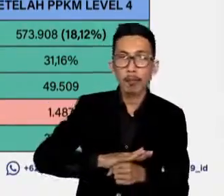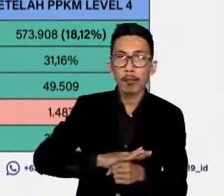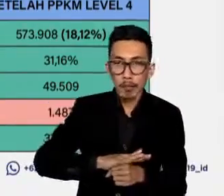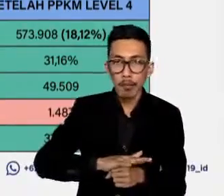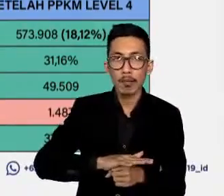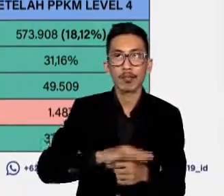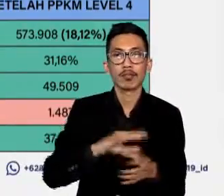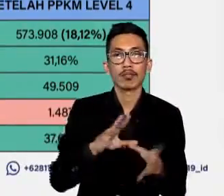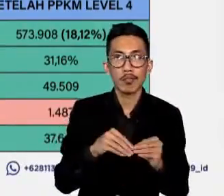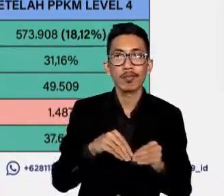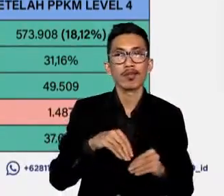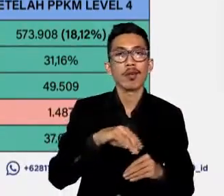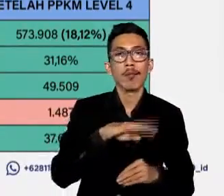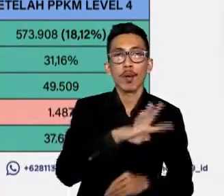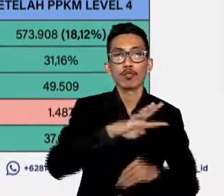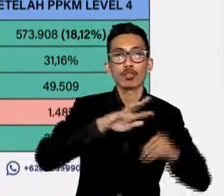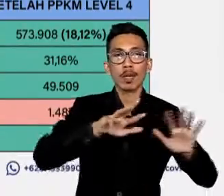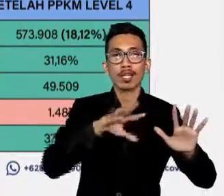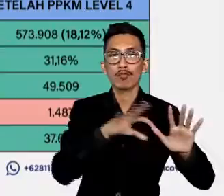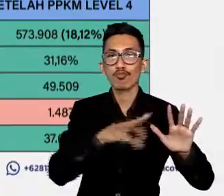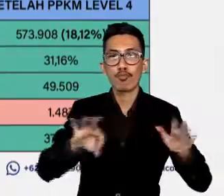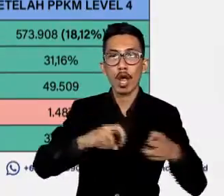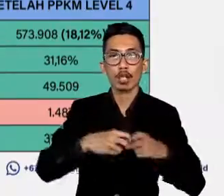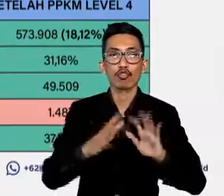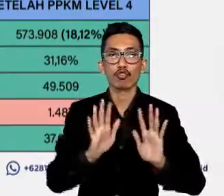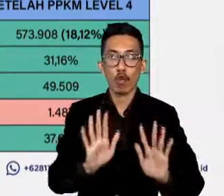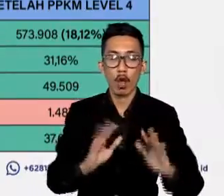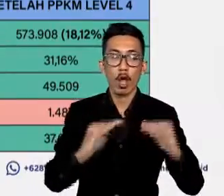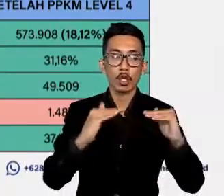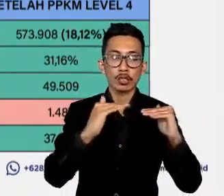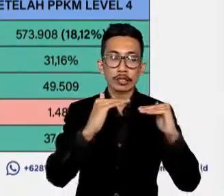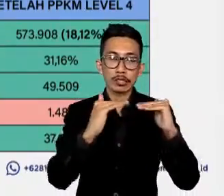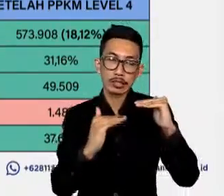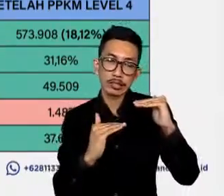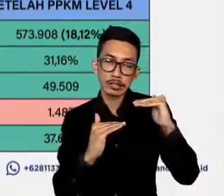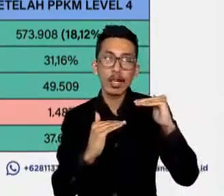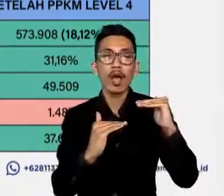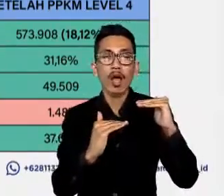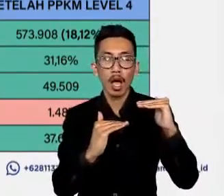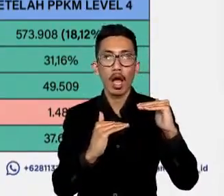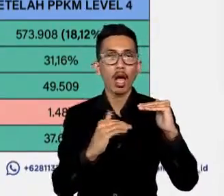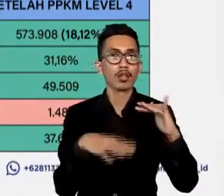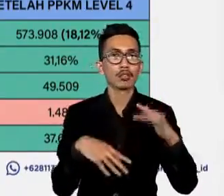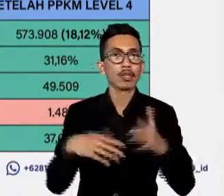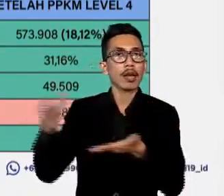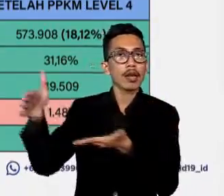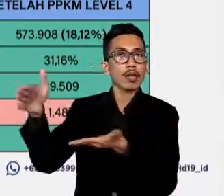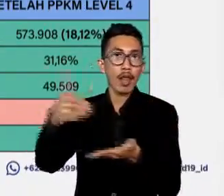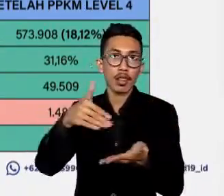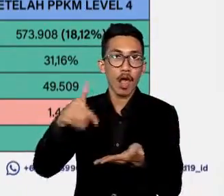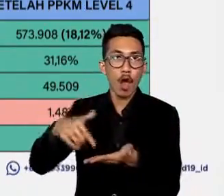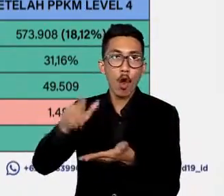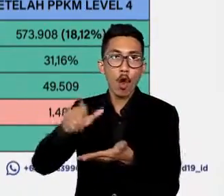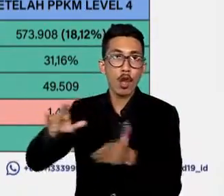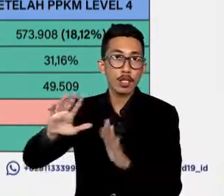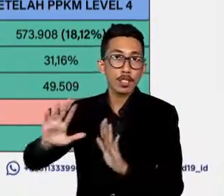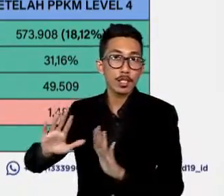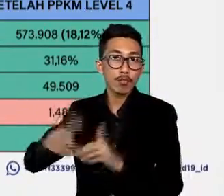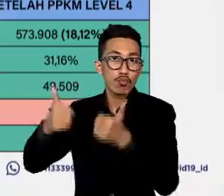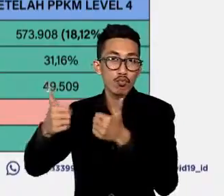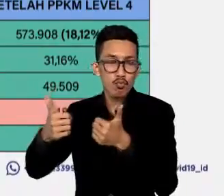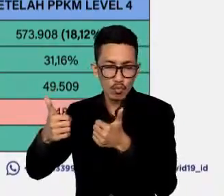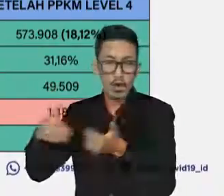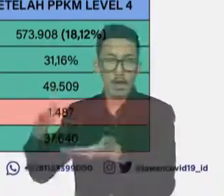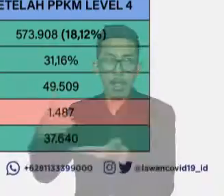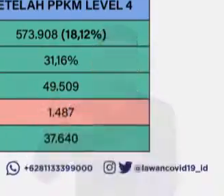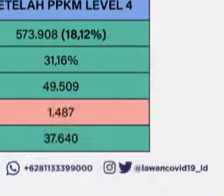49500 sembilan kasus begitu pula dengan jumlah kesembuhan yang terus menunjukkan peningkatan dari sebelum ppkm